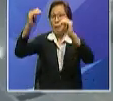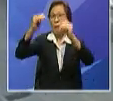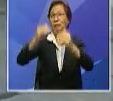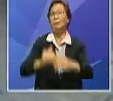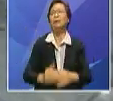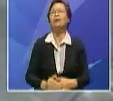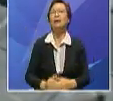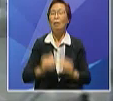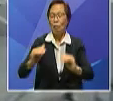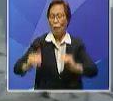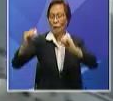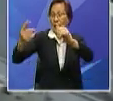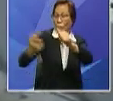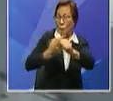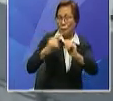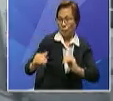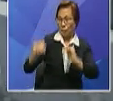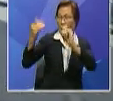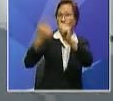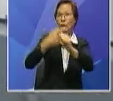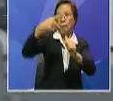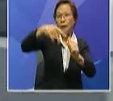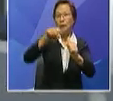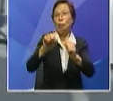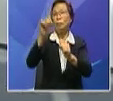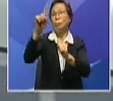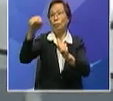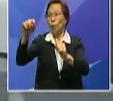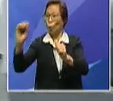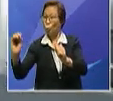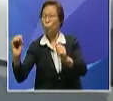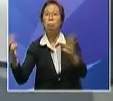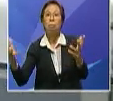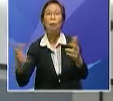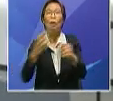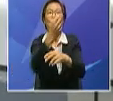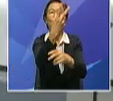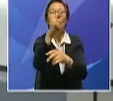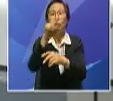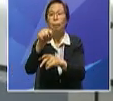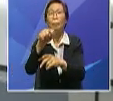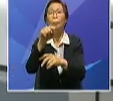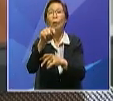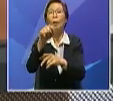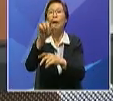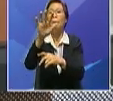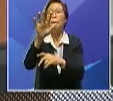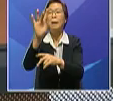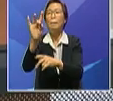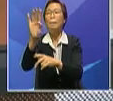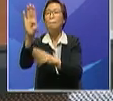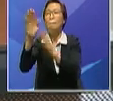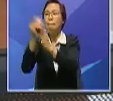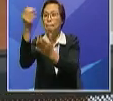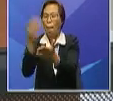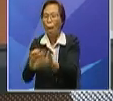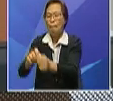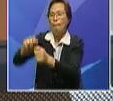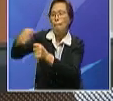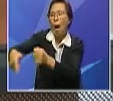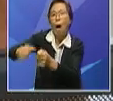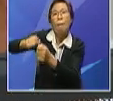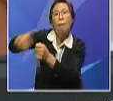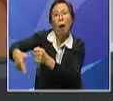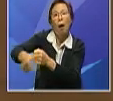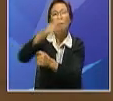dibawa Fasakh pertama piye satupun kosong sebanyak 12258 below dingo telah dibayar